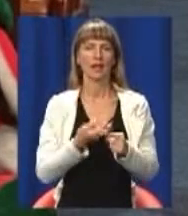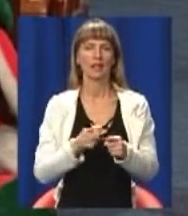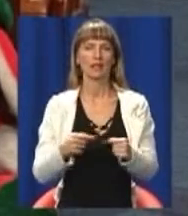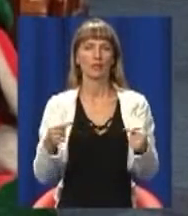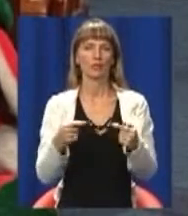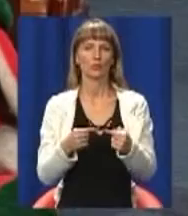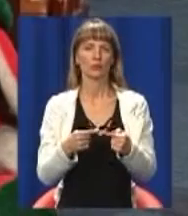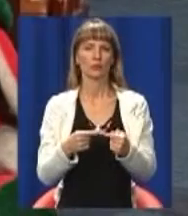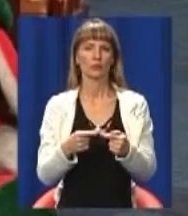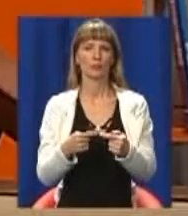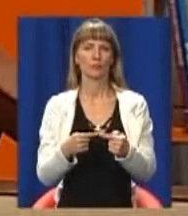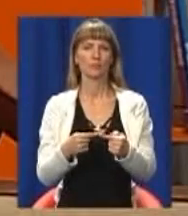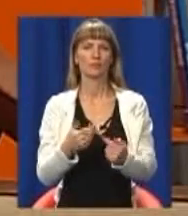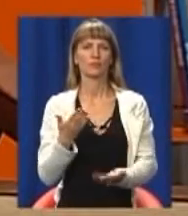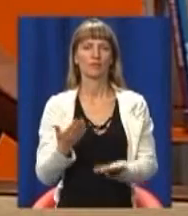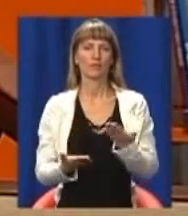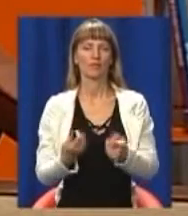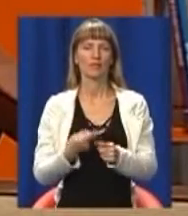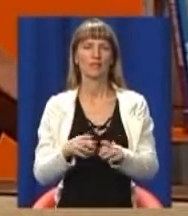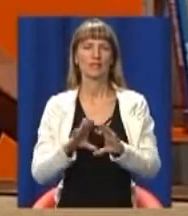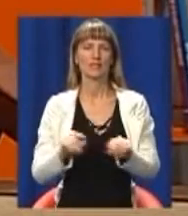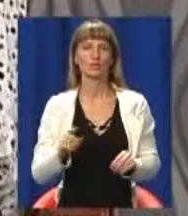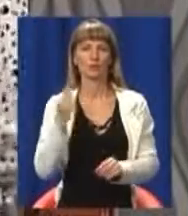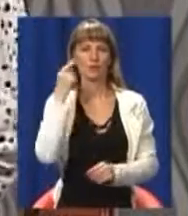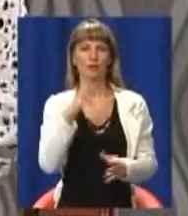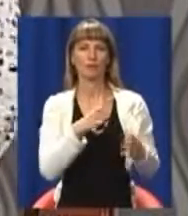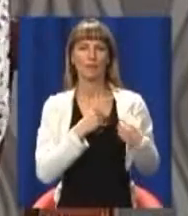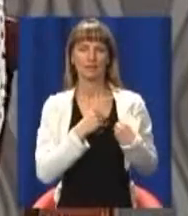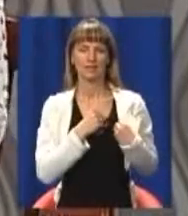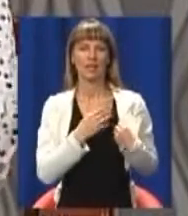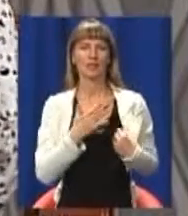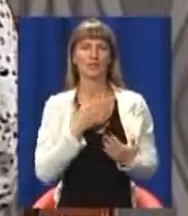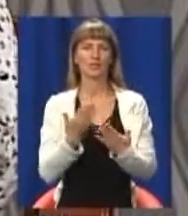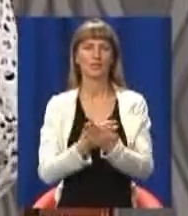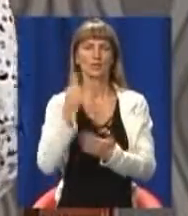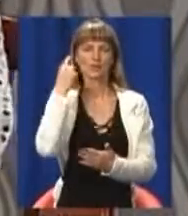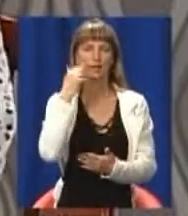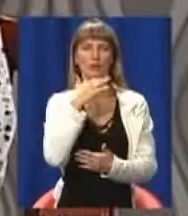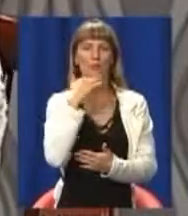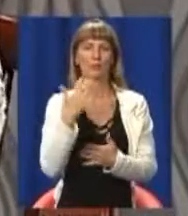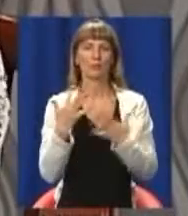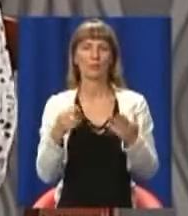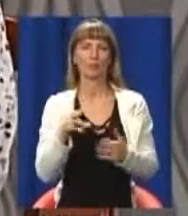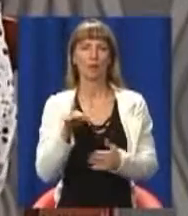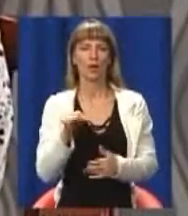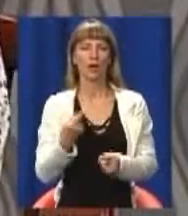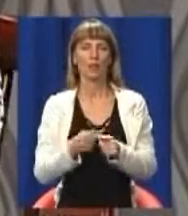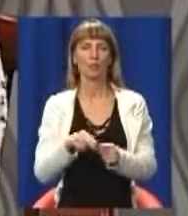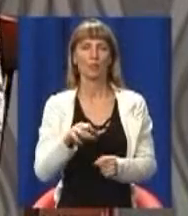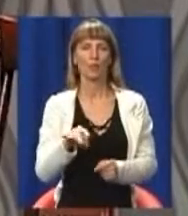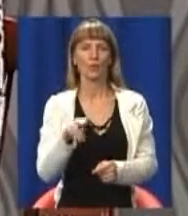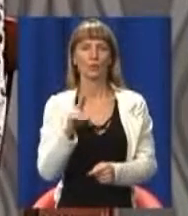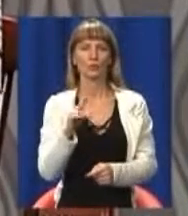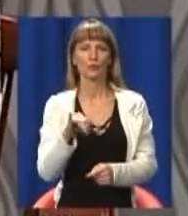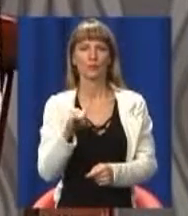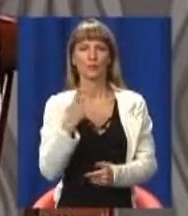точно. Ну, мабуть, це все, що ми знаємо з Сашко. А наш сюжет знає набагато більше про цю породу. Давайте дивитися.